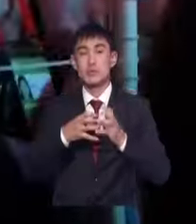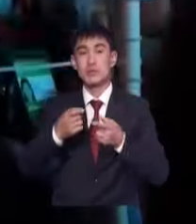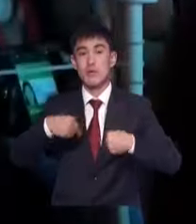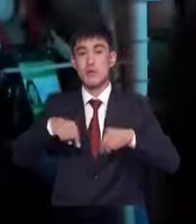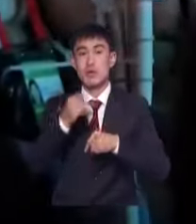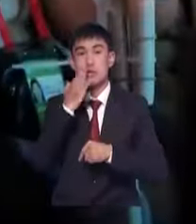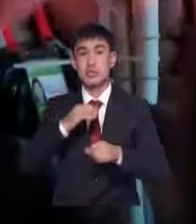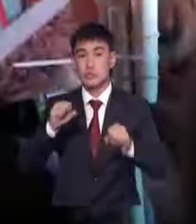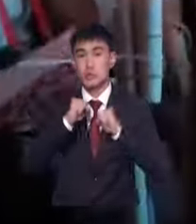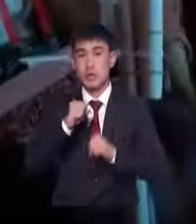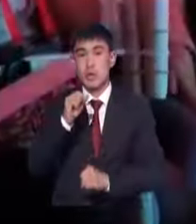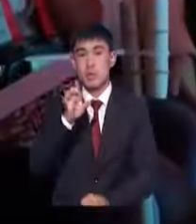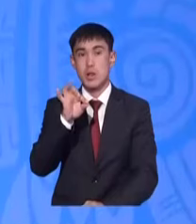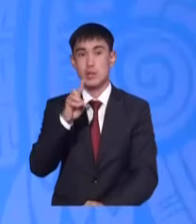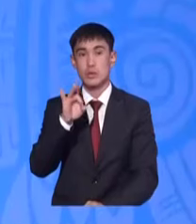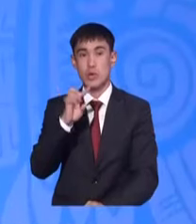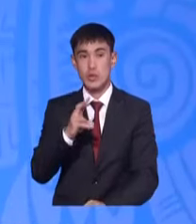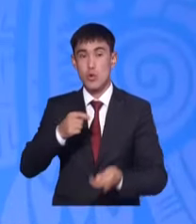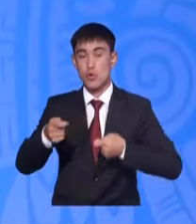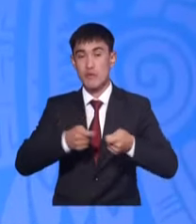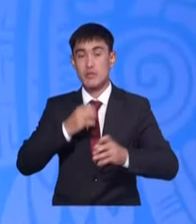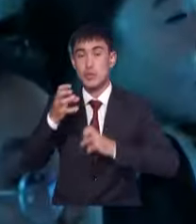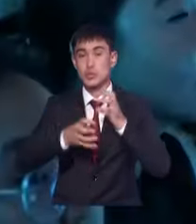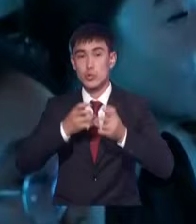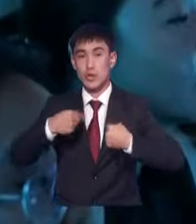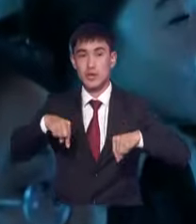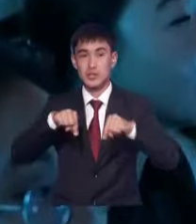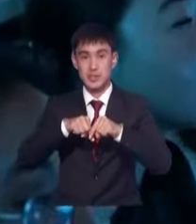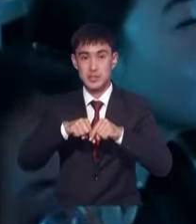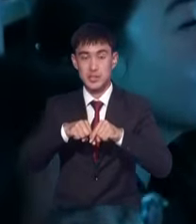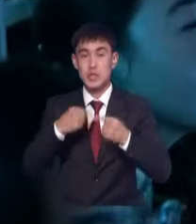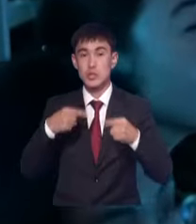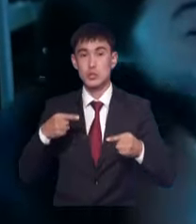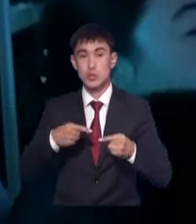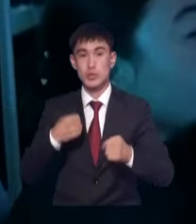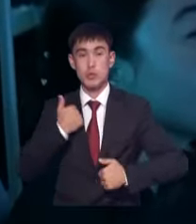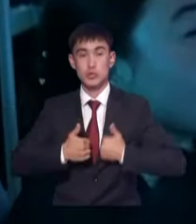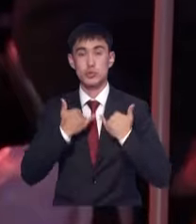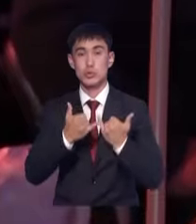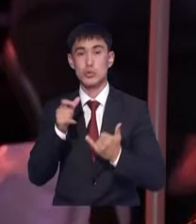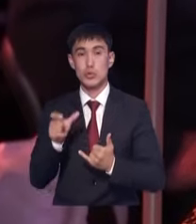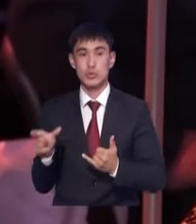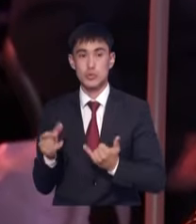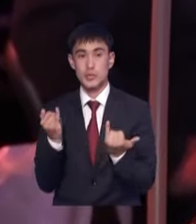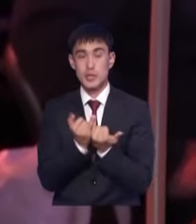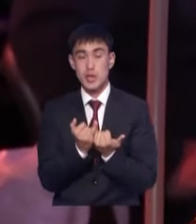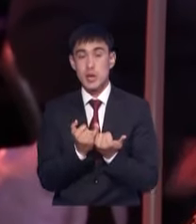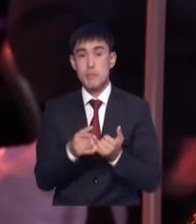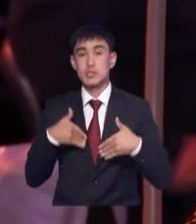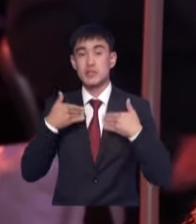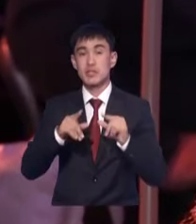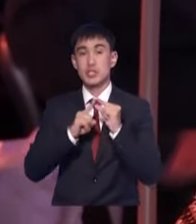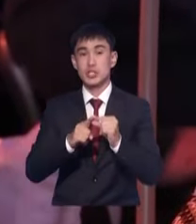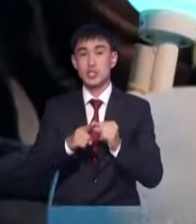конфедерации этноспорта Биляль Эрдоган, руководители международных организаций и другие почетные гости. В своей поздравительной речи